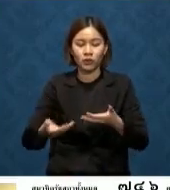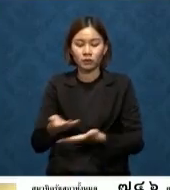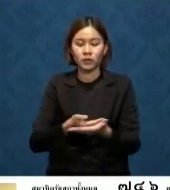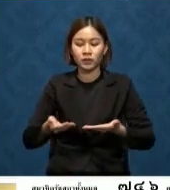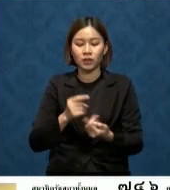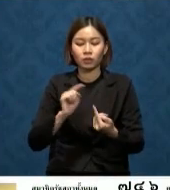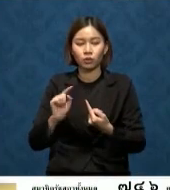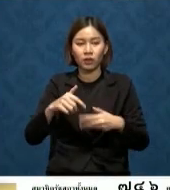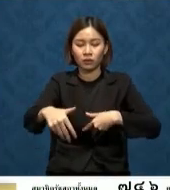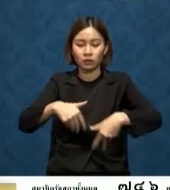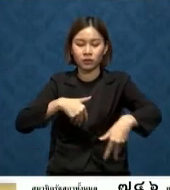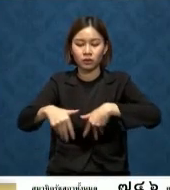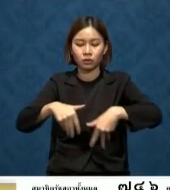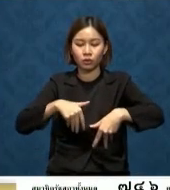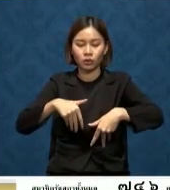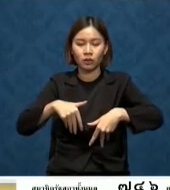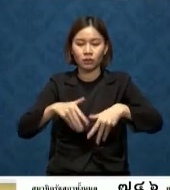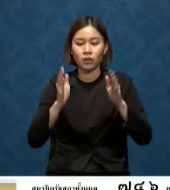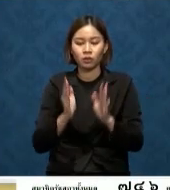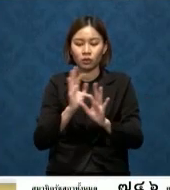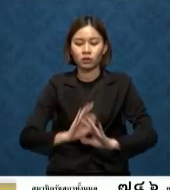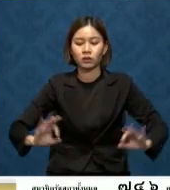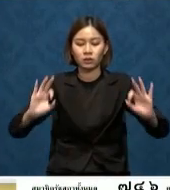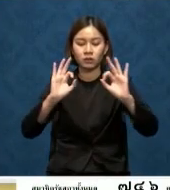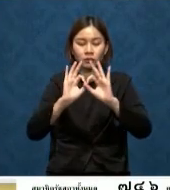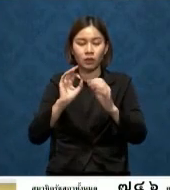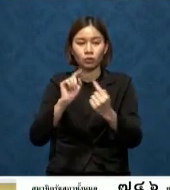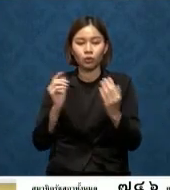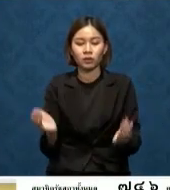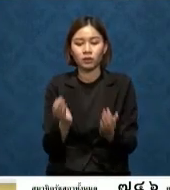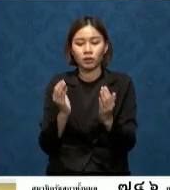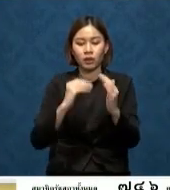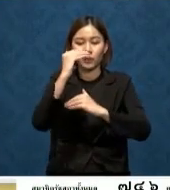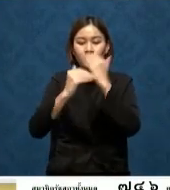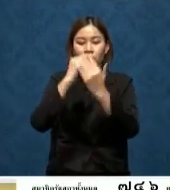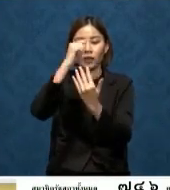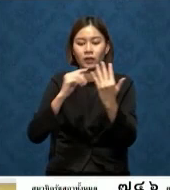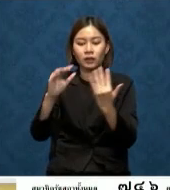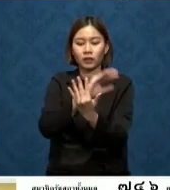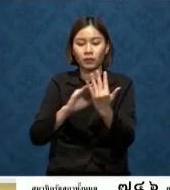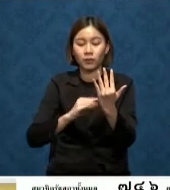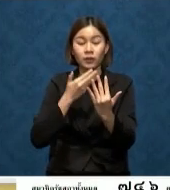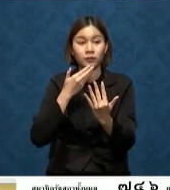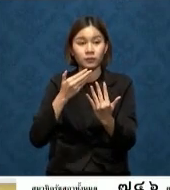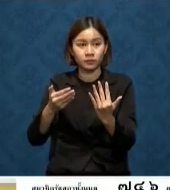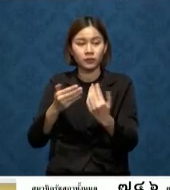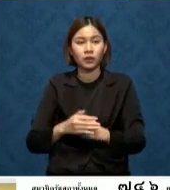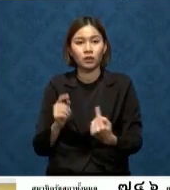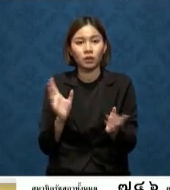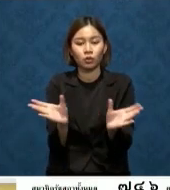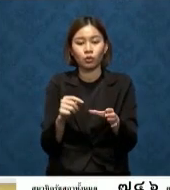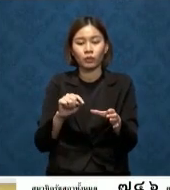ถึงพี่น้องประชาชนที่เป็นกำลังหลักสำคัญในการขับเคลื่อนการพัฒนาประเทศมาอย่างยาวนานคือก